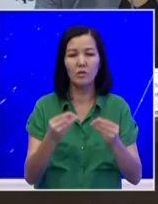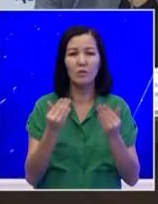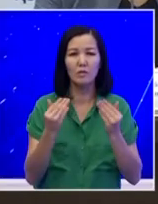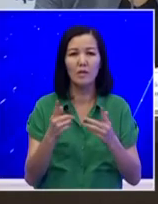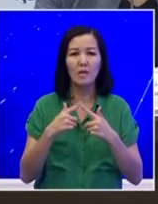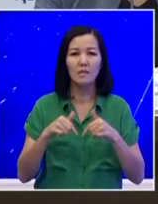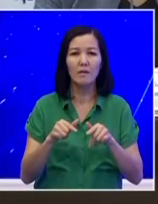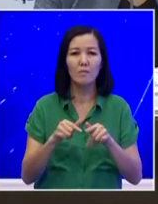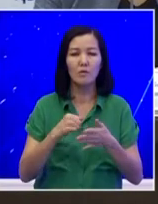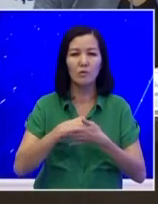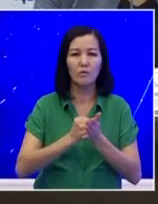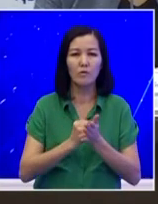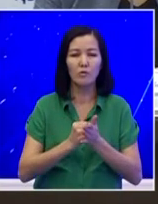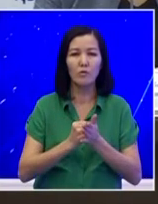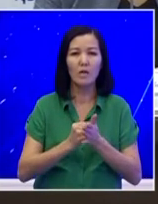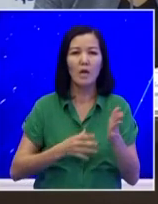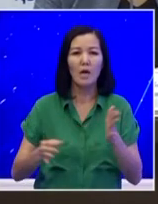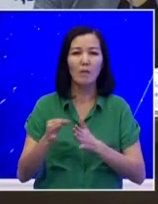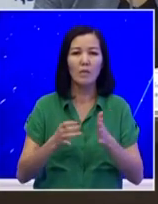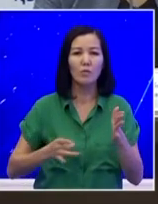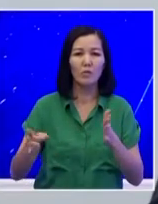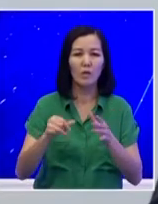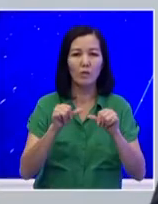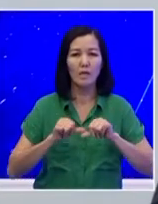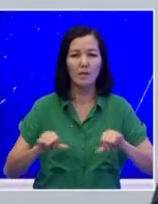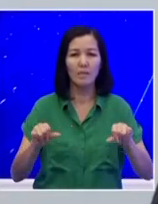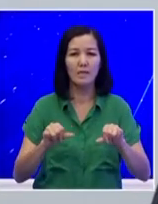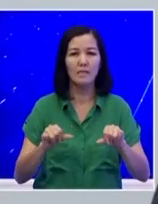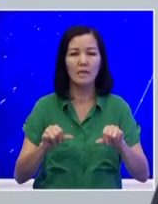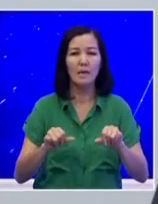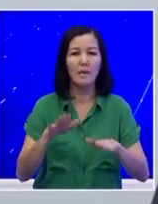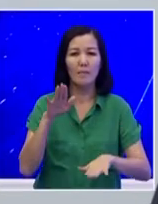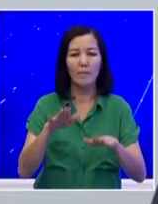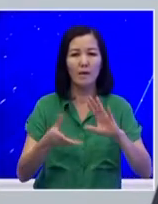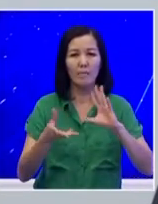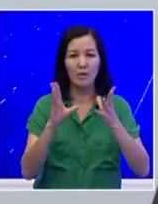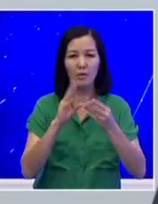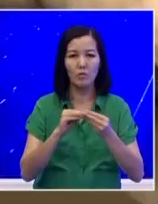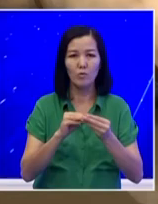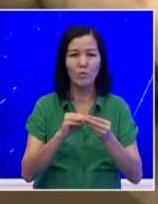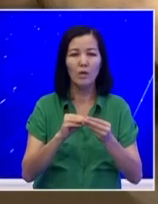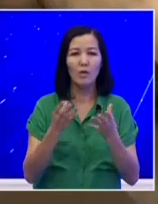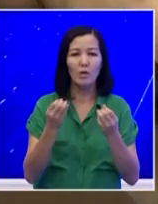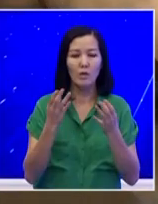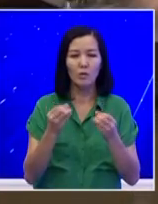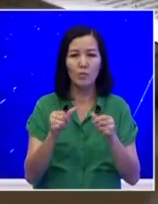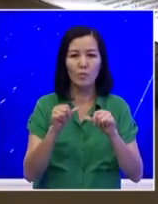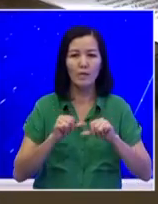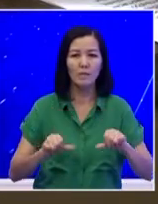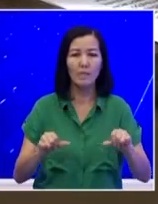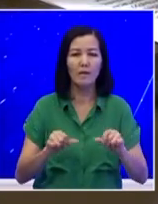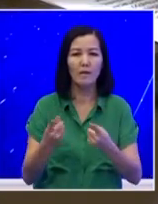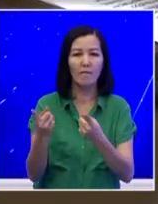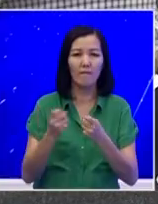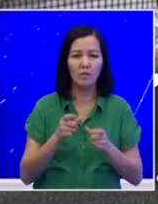уже сформирован и утвержден состав областной и районной комиссии по координации и мониторингу. Кроме того, для